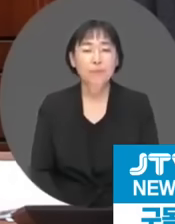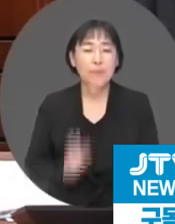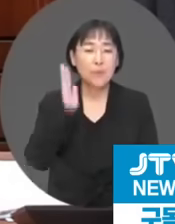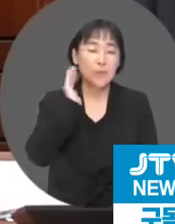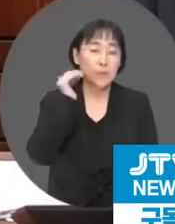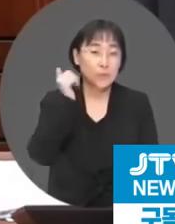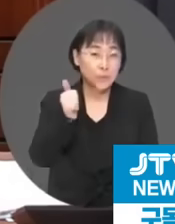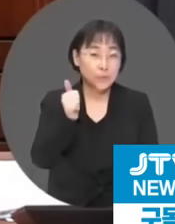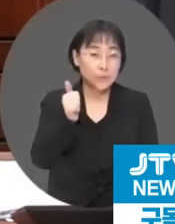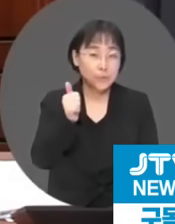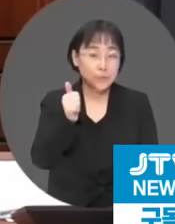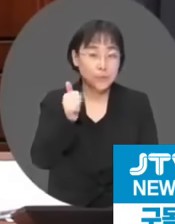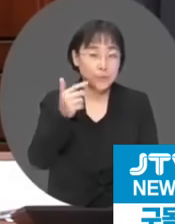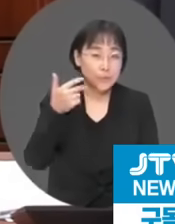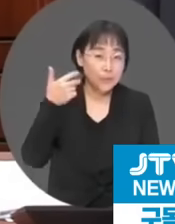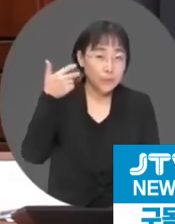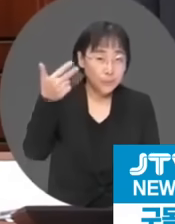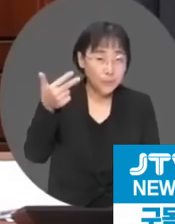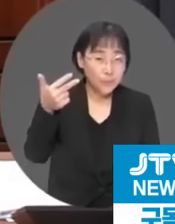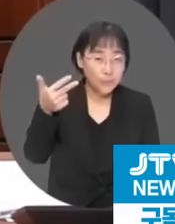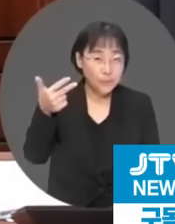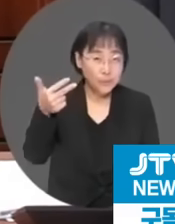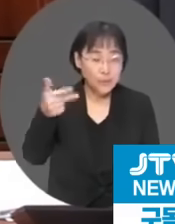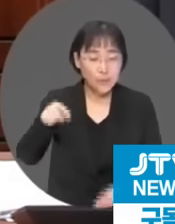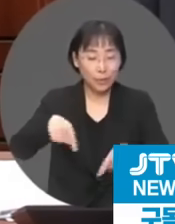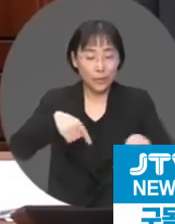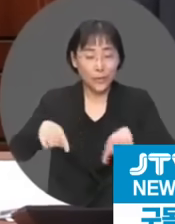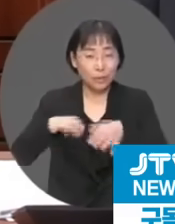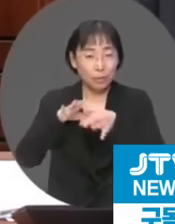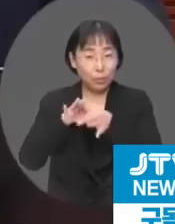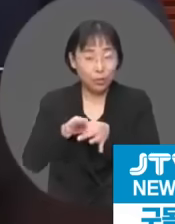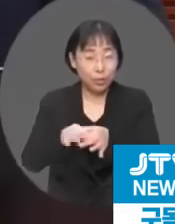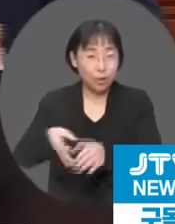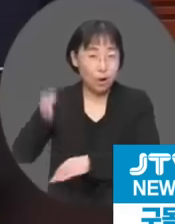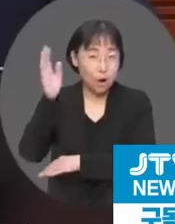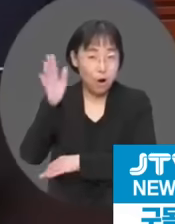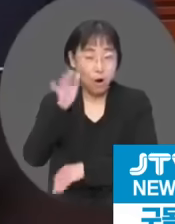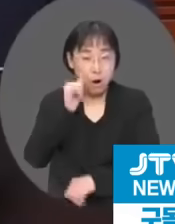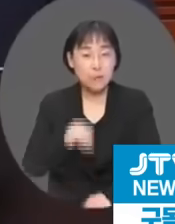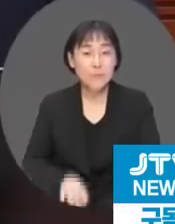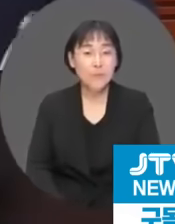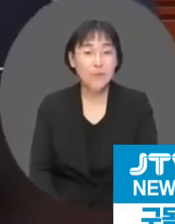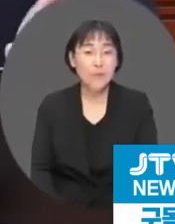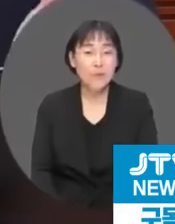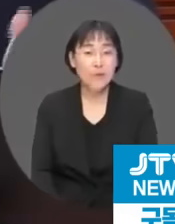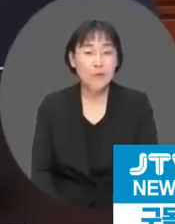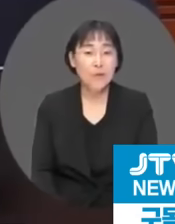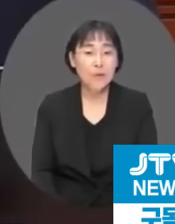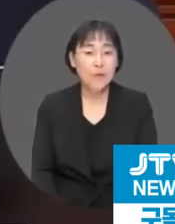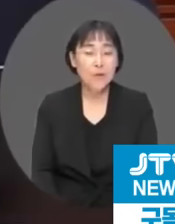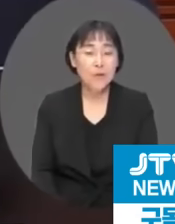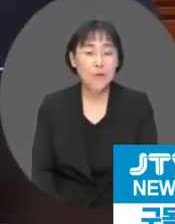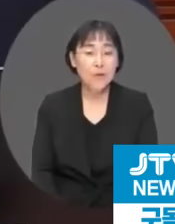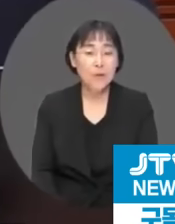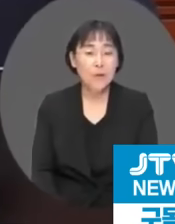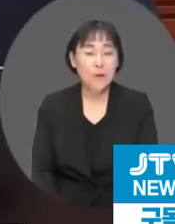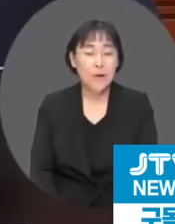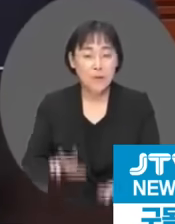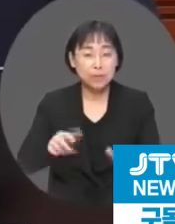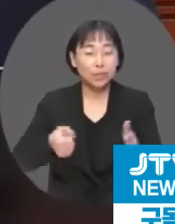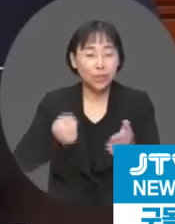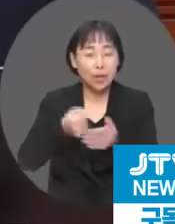다음 주에 시장 질문 하십니까 시장 연설 하십니까 아직 아직 결정이 안 됐습니다 다음 주 월요일인데 아직도 결정 안 하면 도대체 뭘 하겠다는